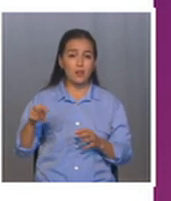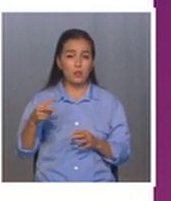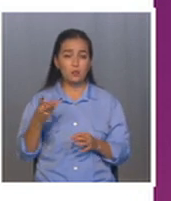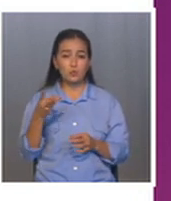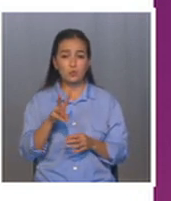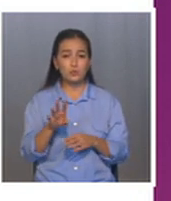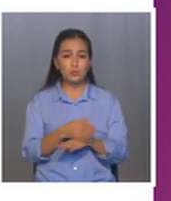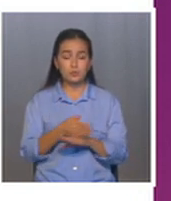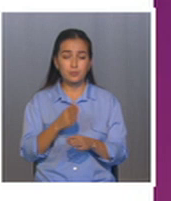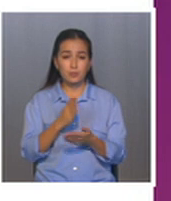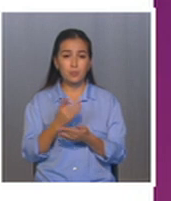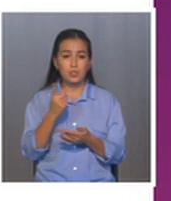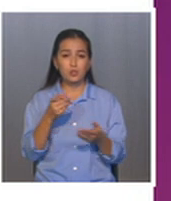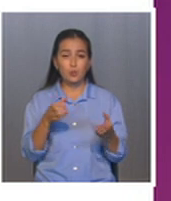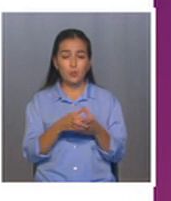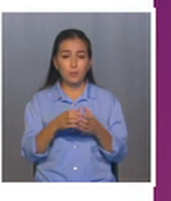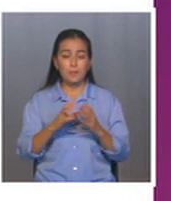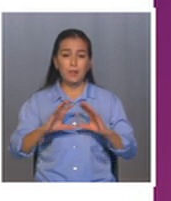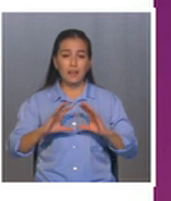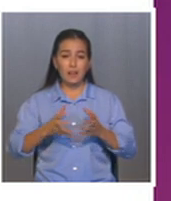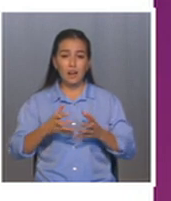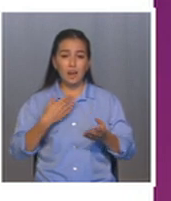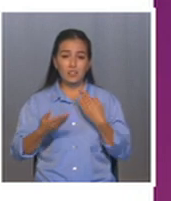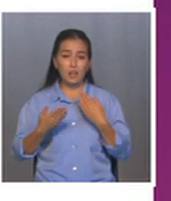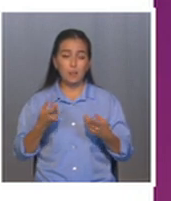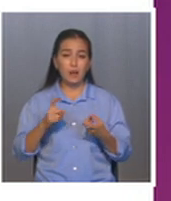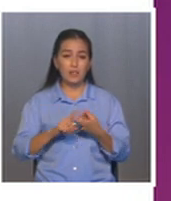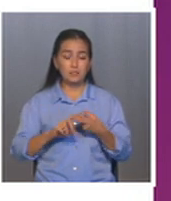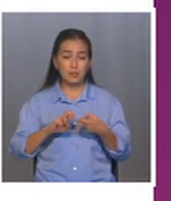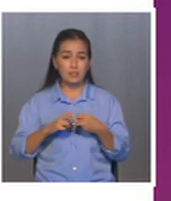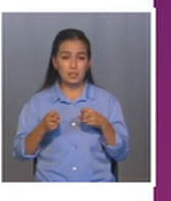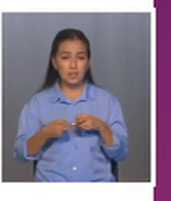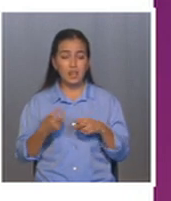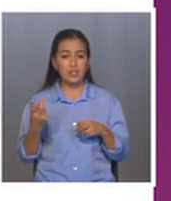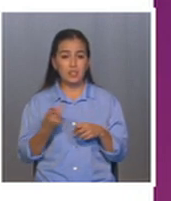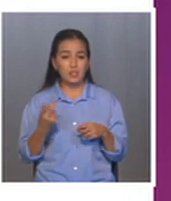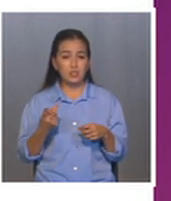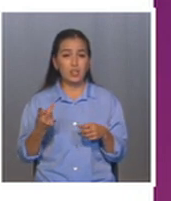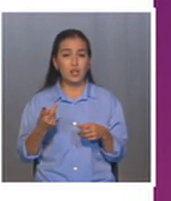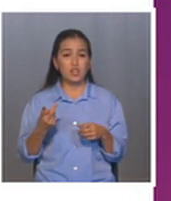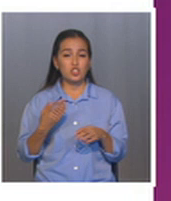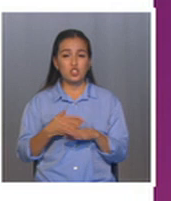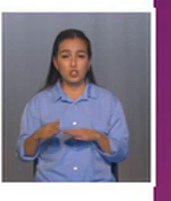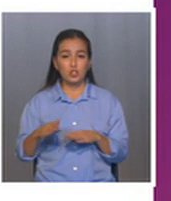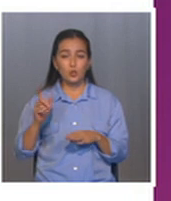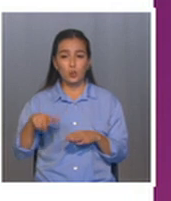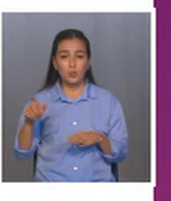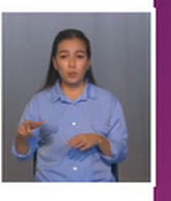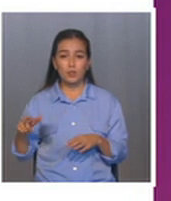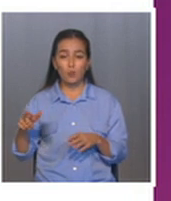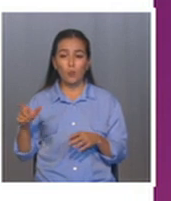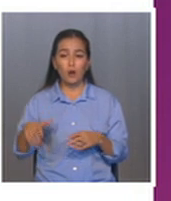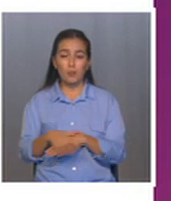бөлінеді. Бірінші, халықаралық қатынастарға байланысты мәселелер. Екінші, жеке тұлға мен қоғам арасындағы